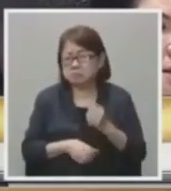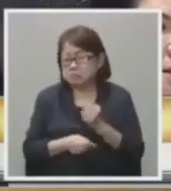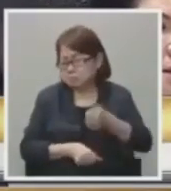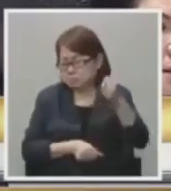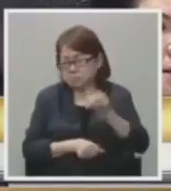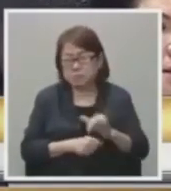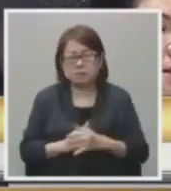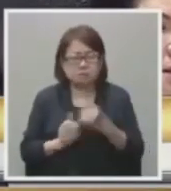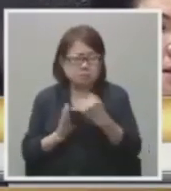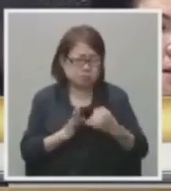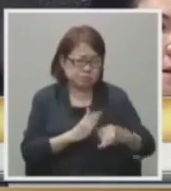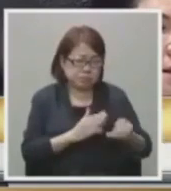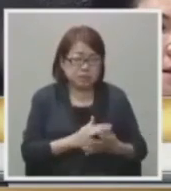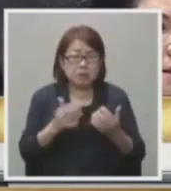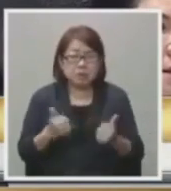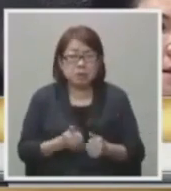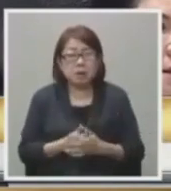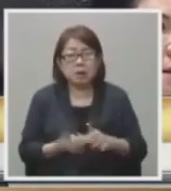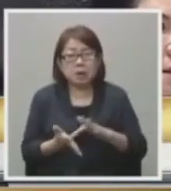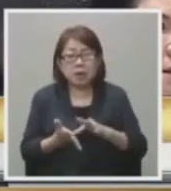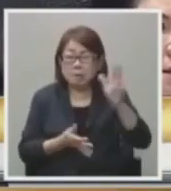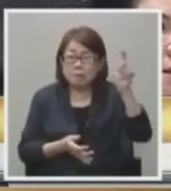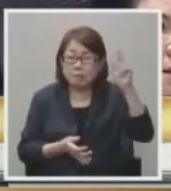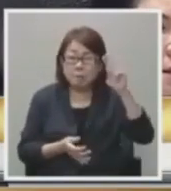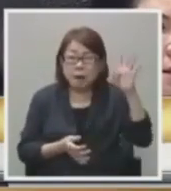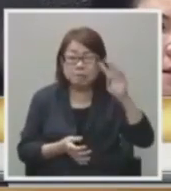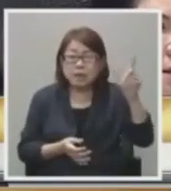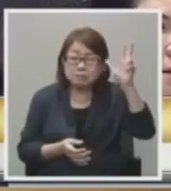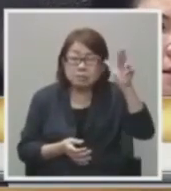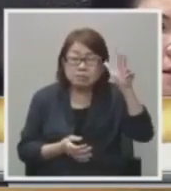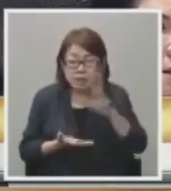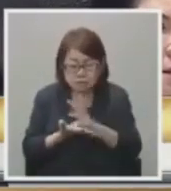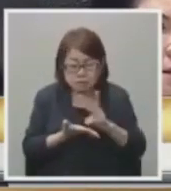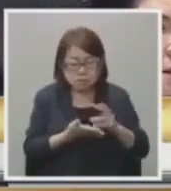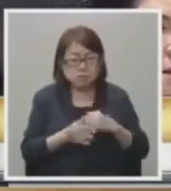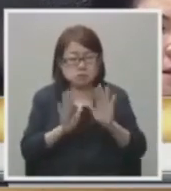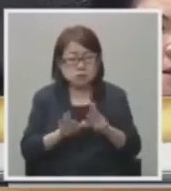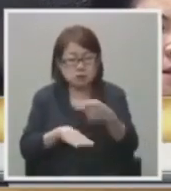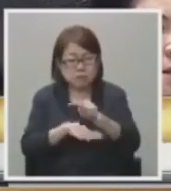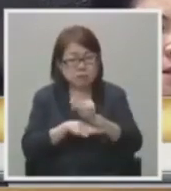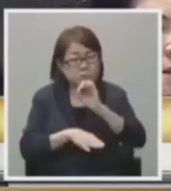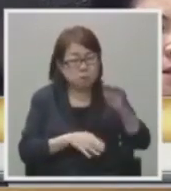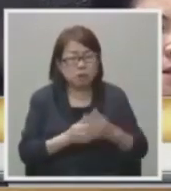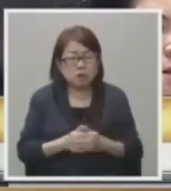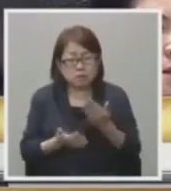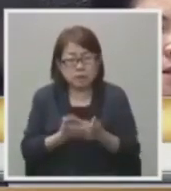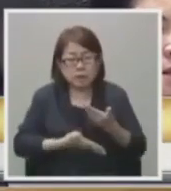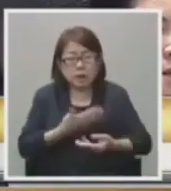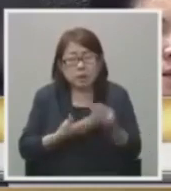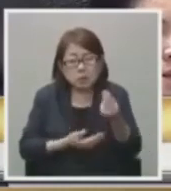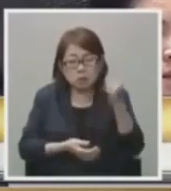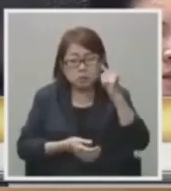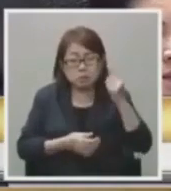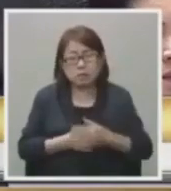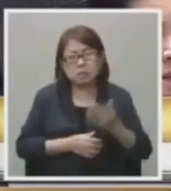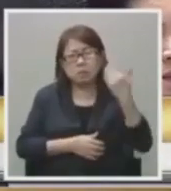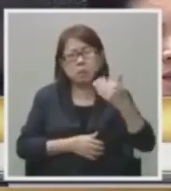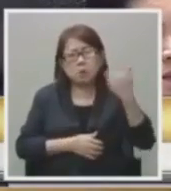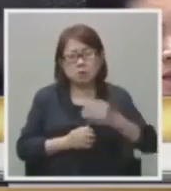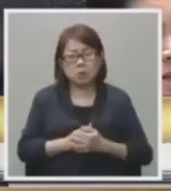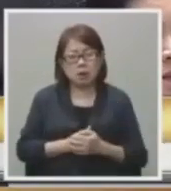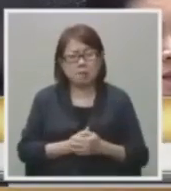ดเดี๋ยวนี้ยาบ้าน่ะผมฝากท่านประธานไปยังท่านนายกนะยาบ้าราคาเท่าไหร่ทราบไหมครับสมัยก่อนยาบ้